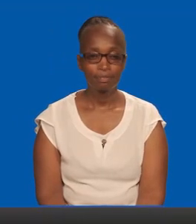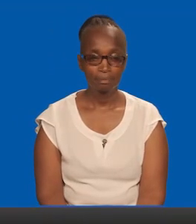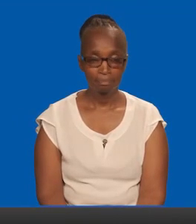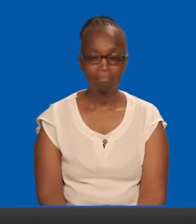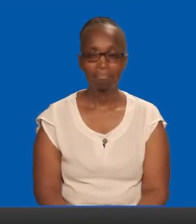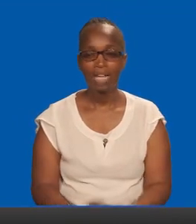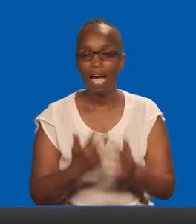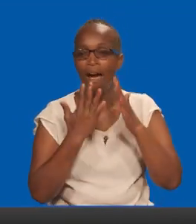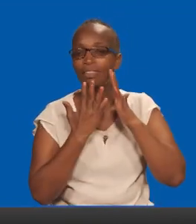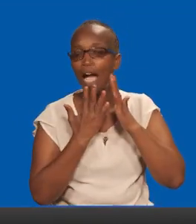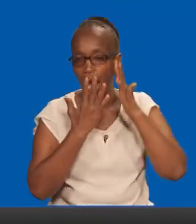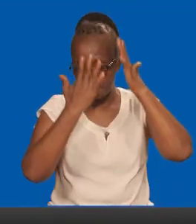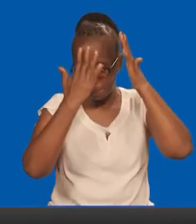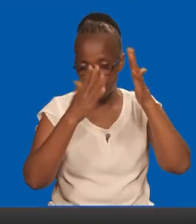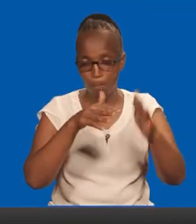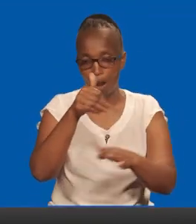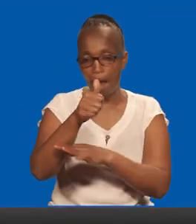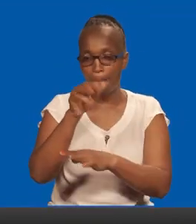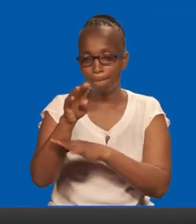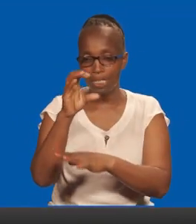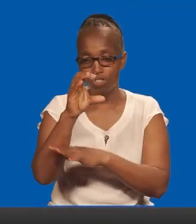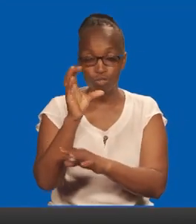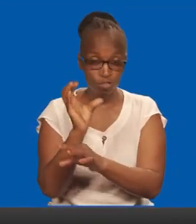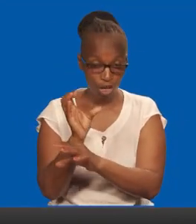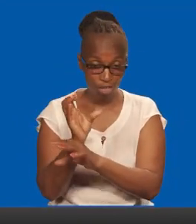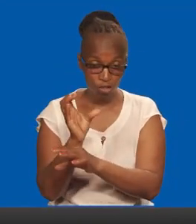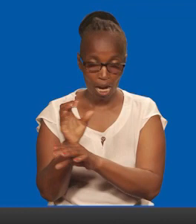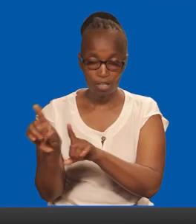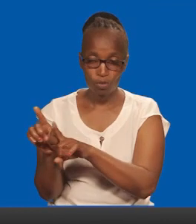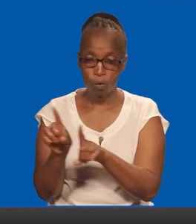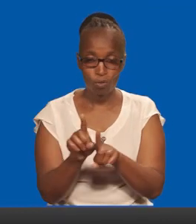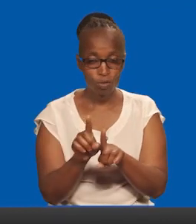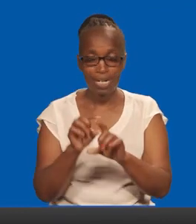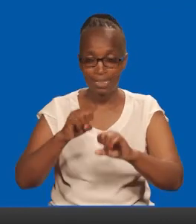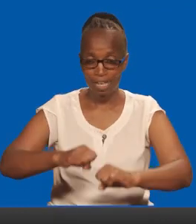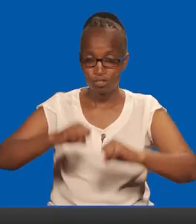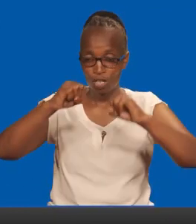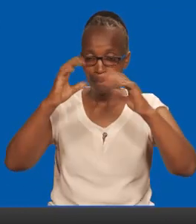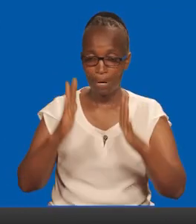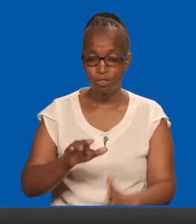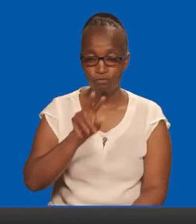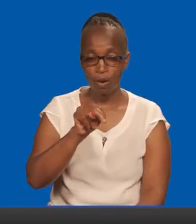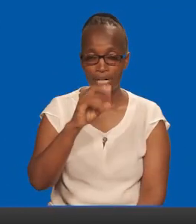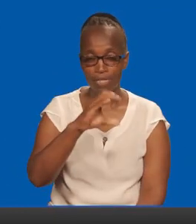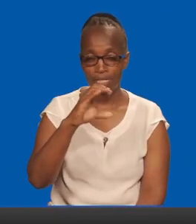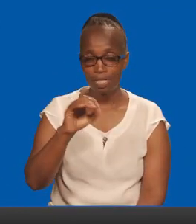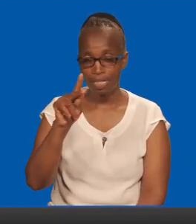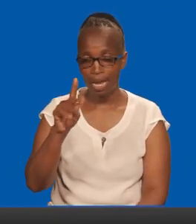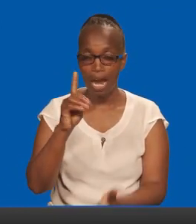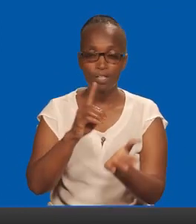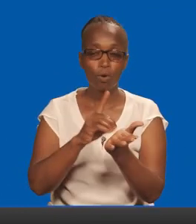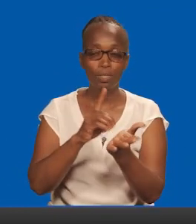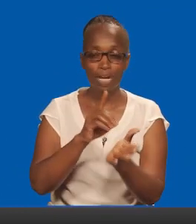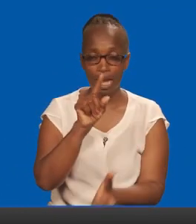wachungaji askofu mkuu wa Kanisa la ABC na aliye Pia mwenyekiti wa baraza la makanisa nchini nckck Dr Timothy